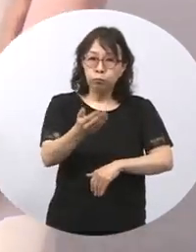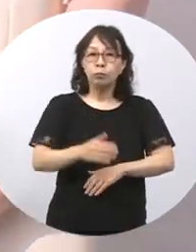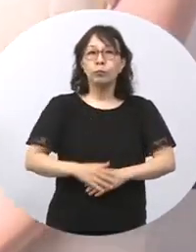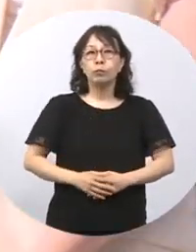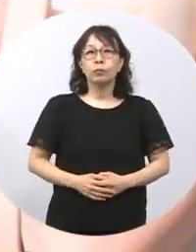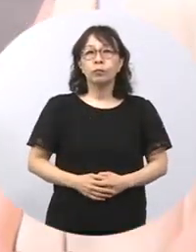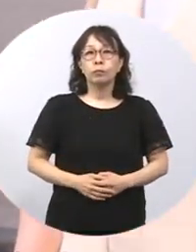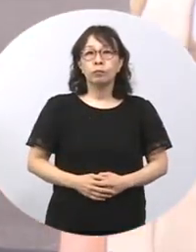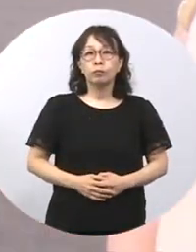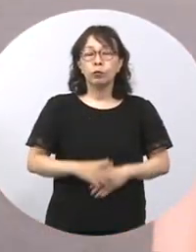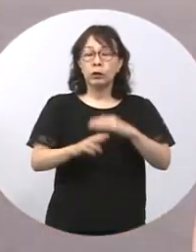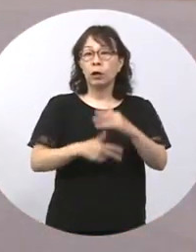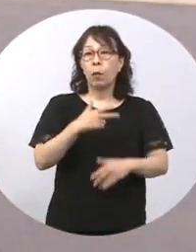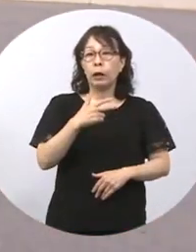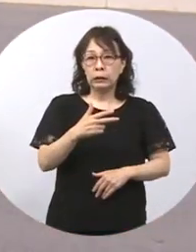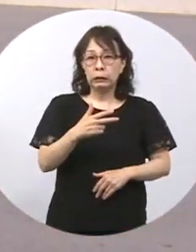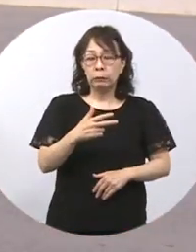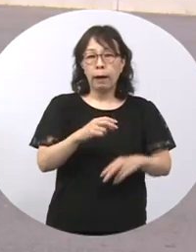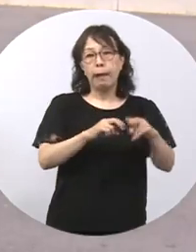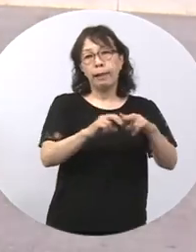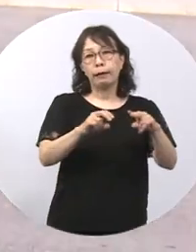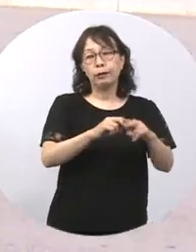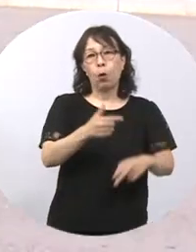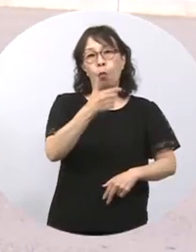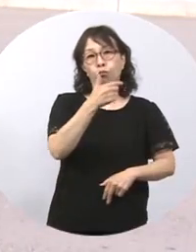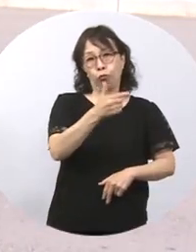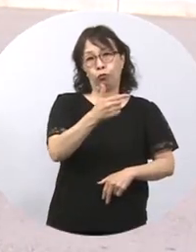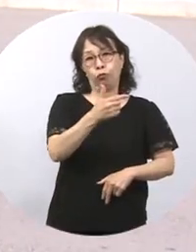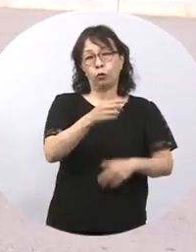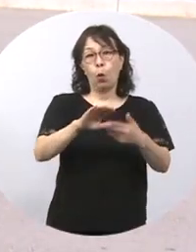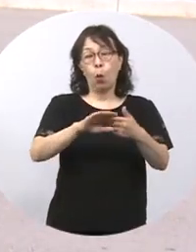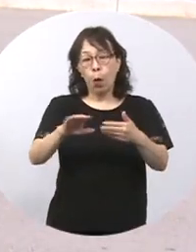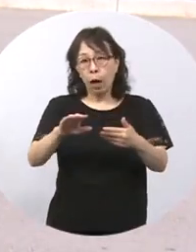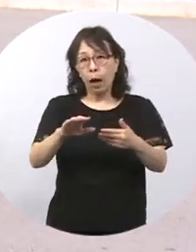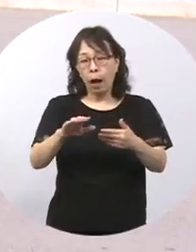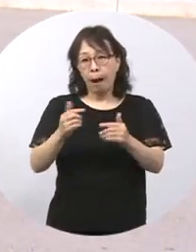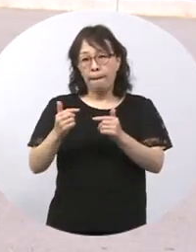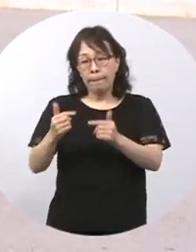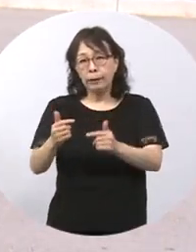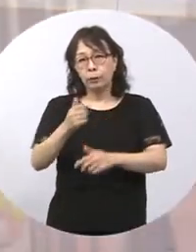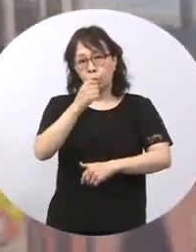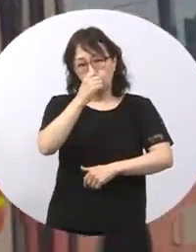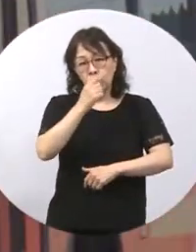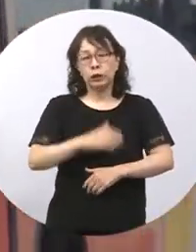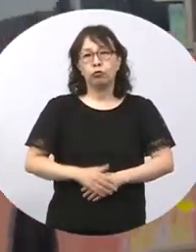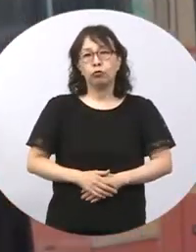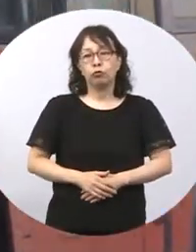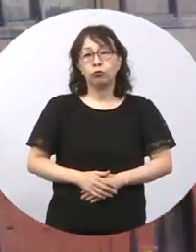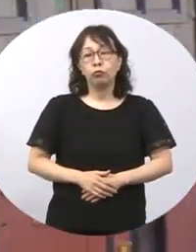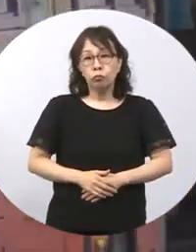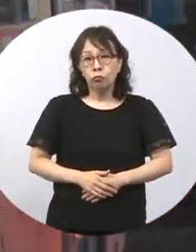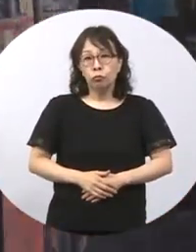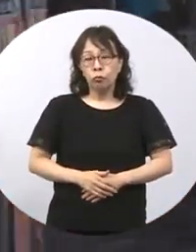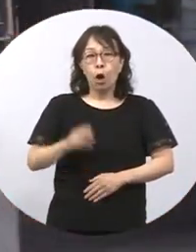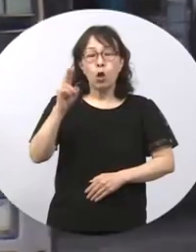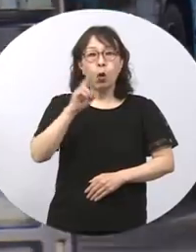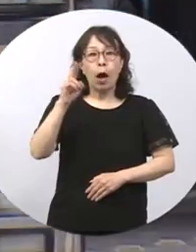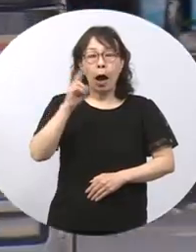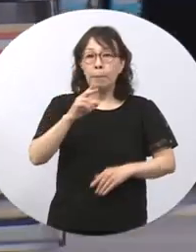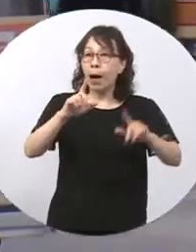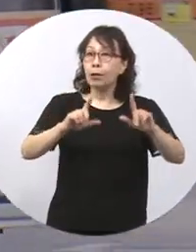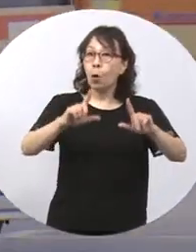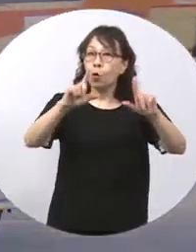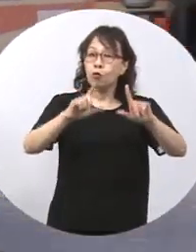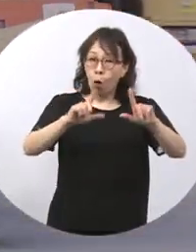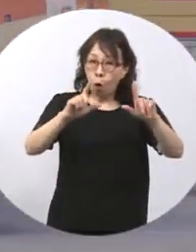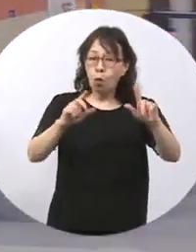はい、藤沢市は6つの鉄道が乗り入れるほか、バスも充実し、市内から横浜や東京都